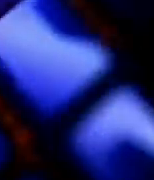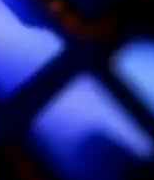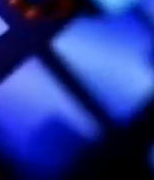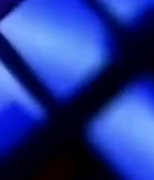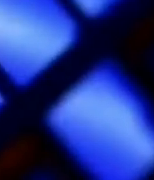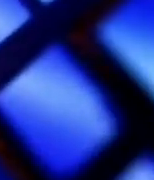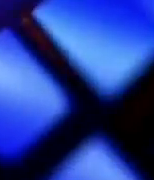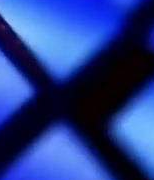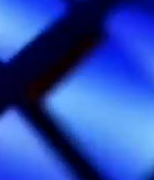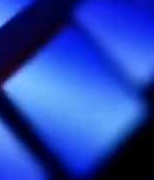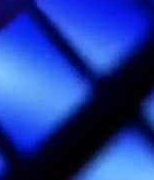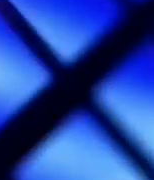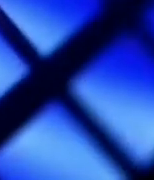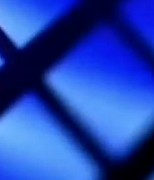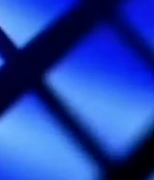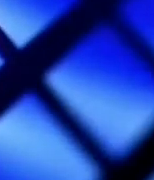Дякую!